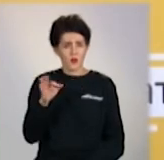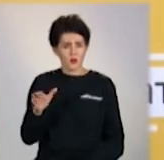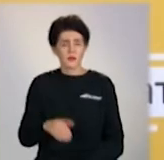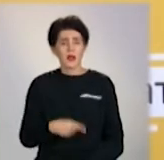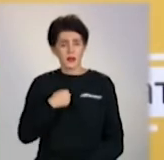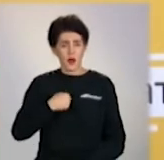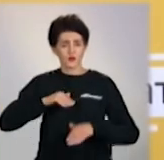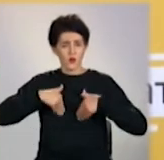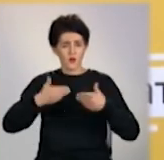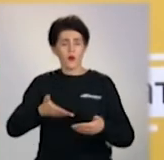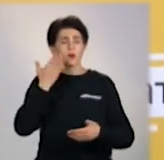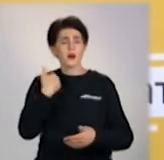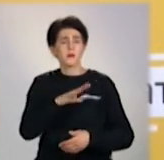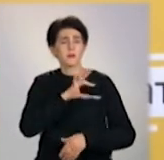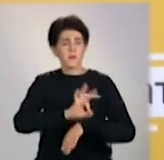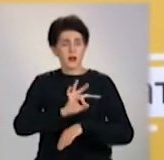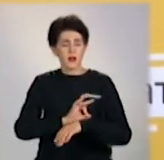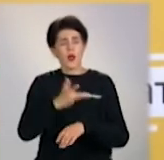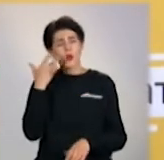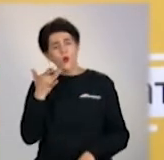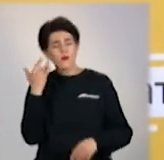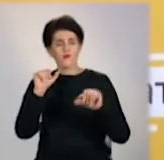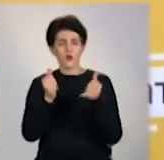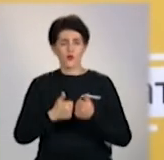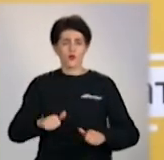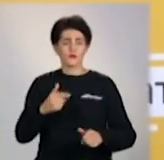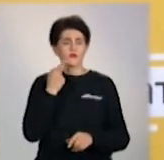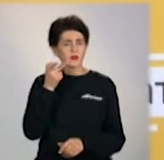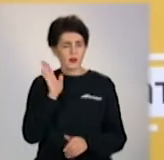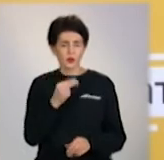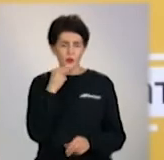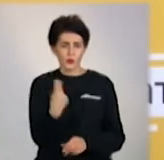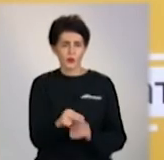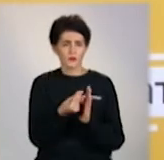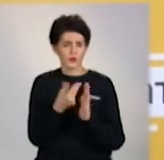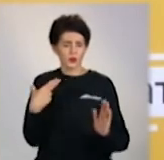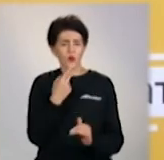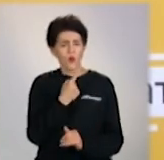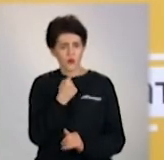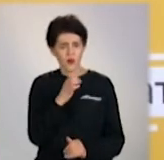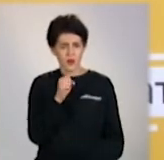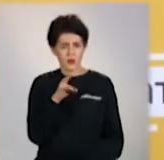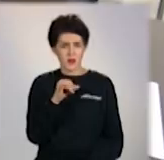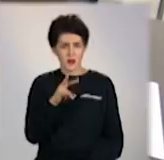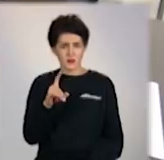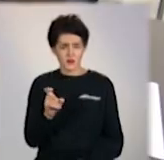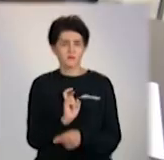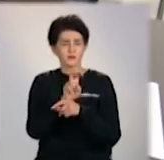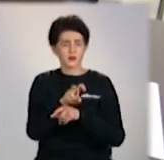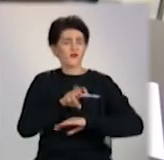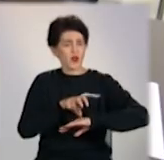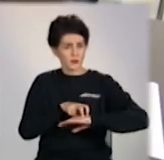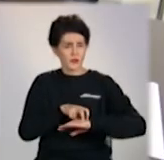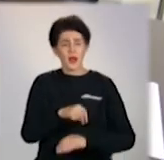після перенесеної коронавірусної інфекції, навіть в легкій формі, здати общий клінічний аналіз крові, прийти на прийом.